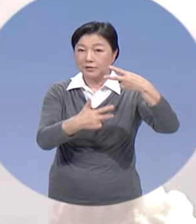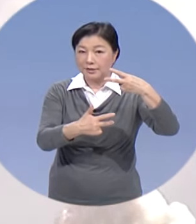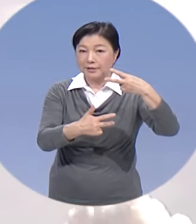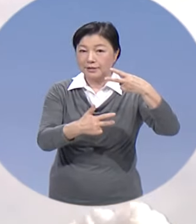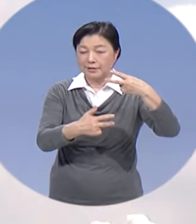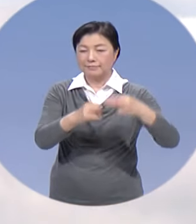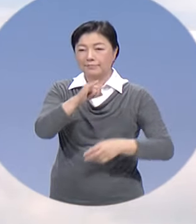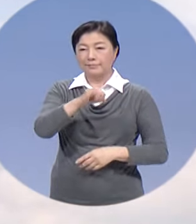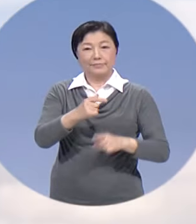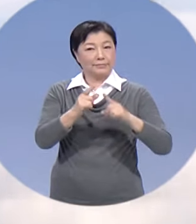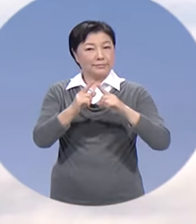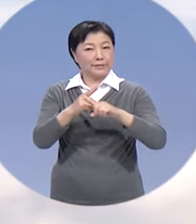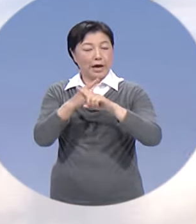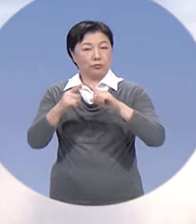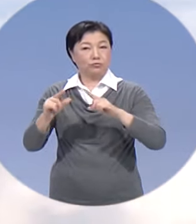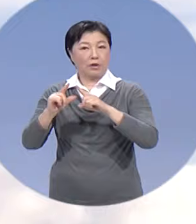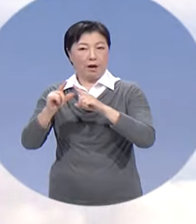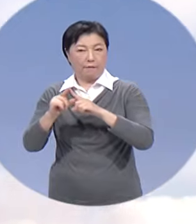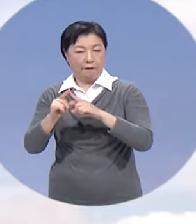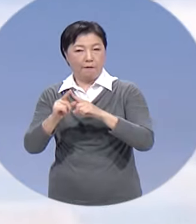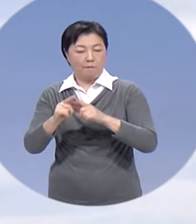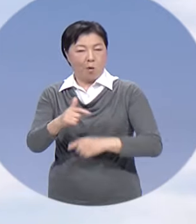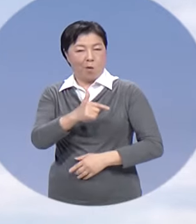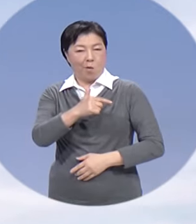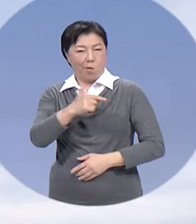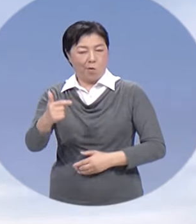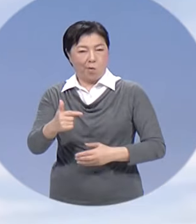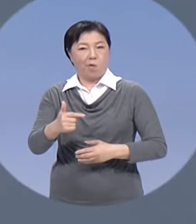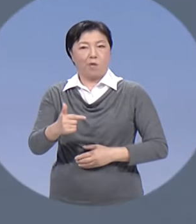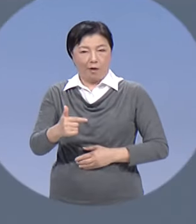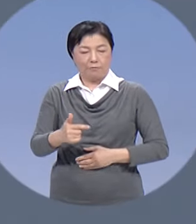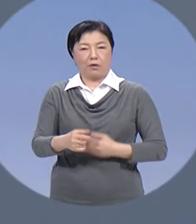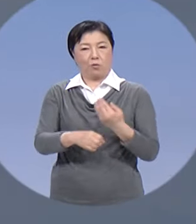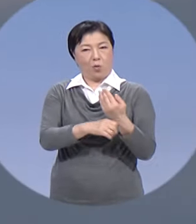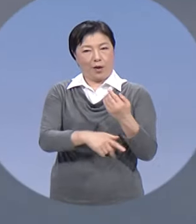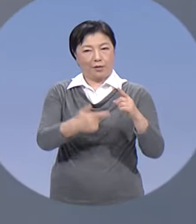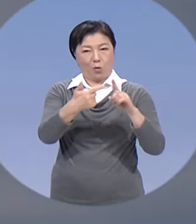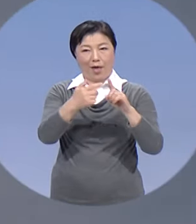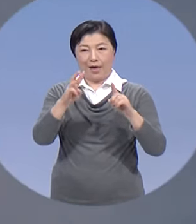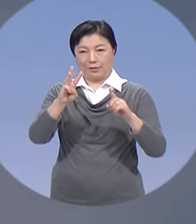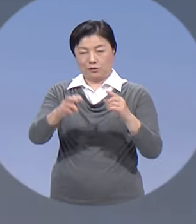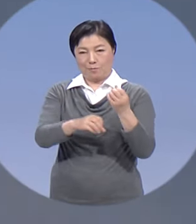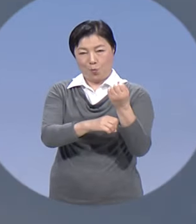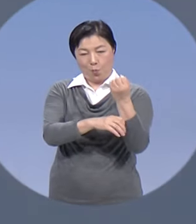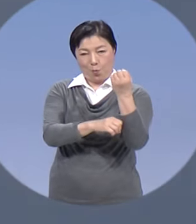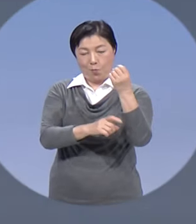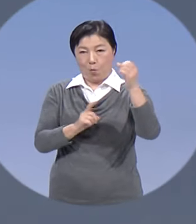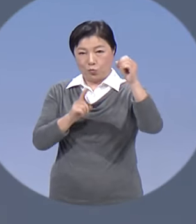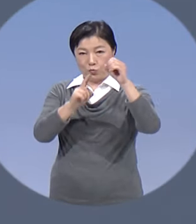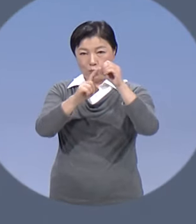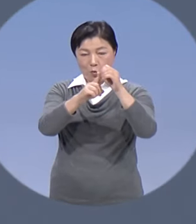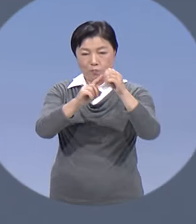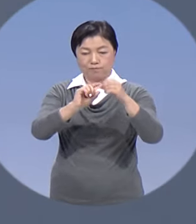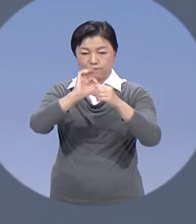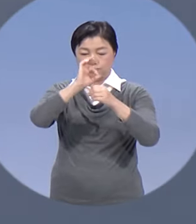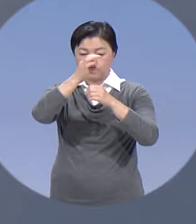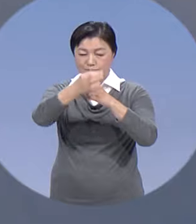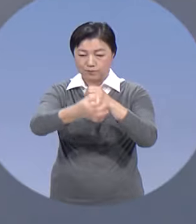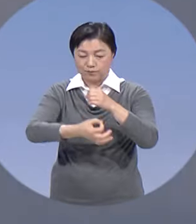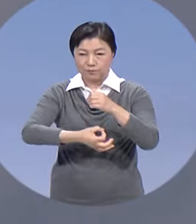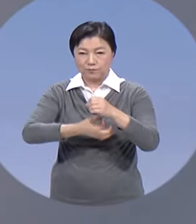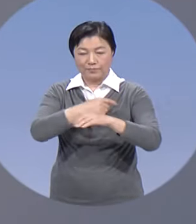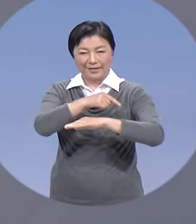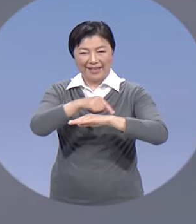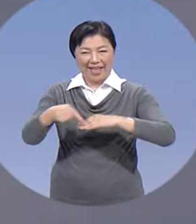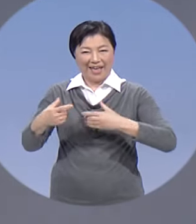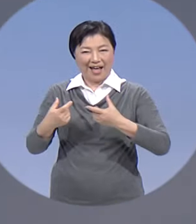は次世代の大型機関ロケット H3 を打ち上げ、目標の軌道に投入し、計画通り